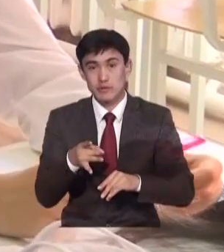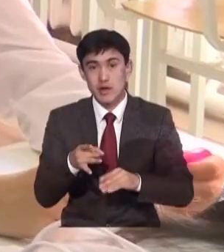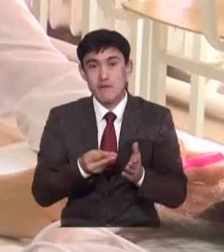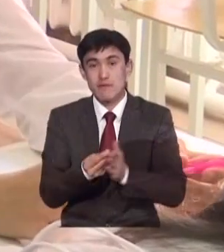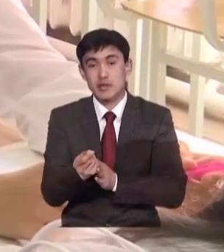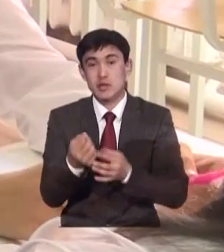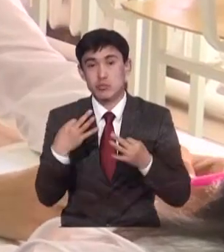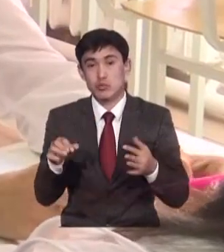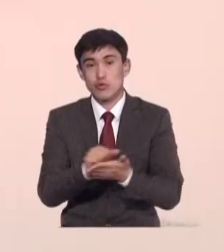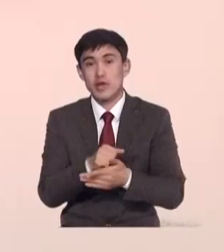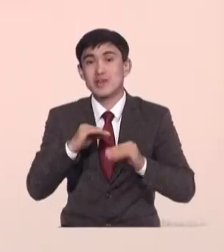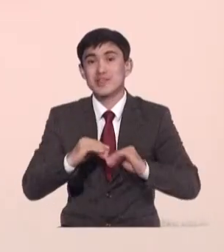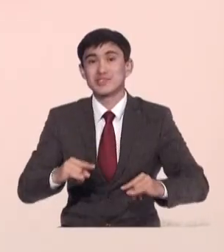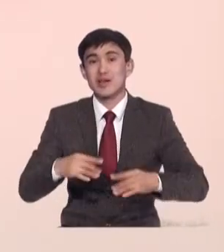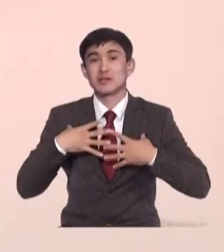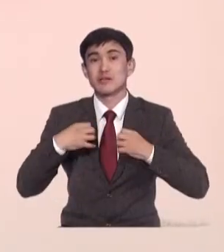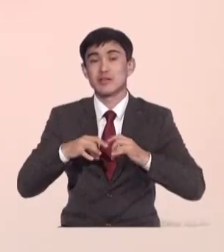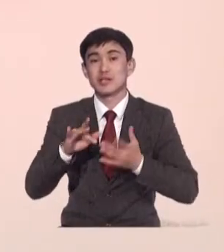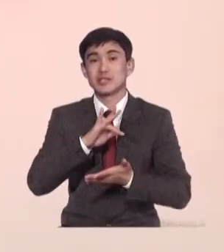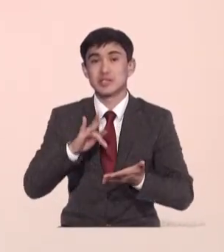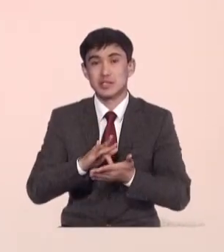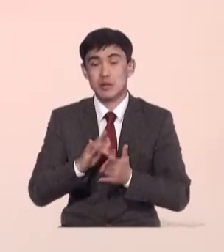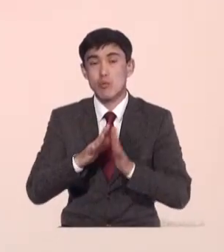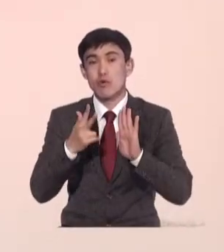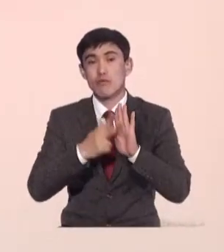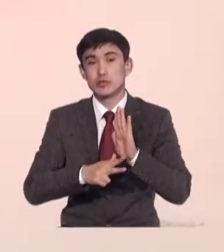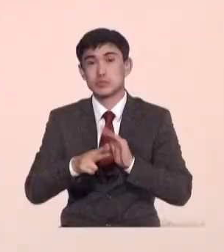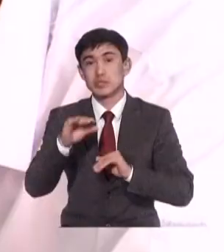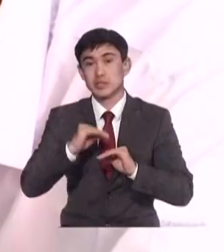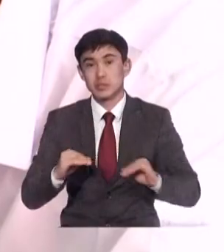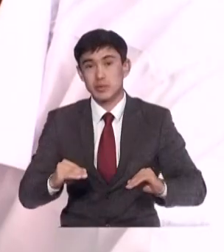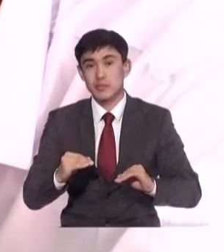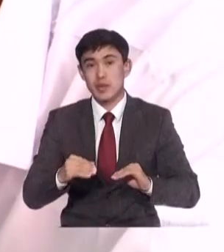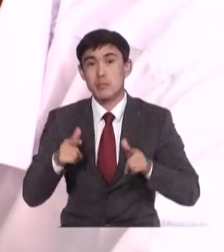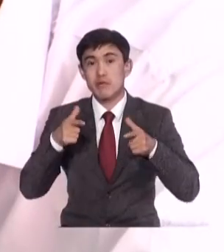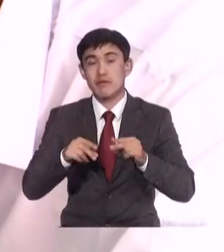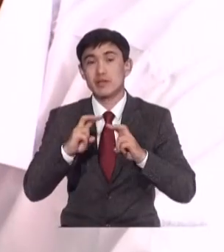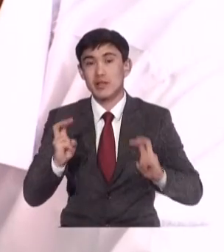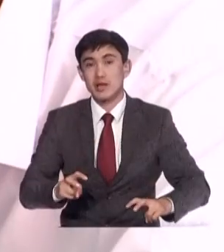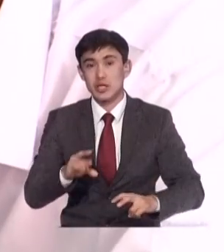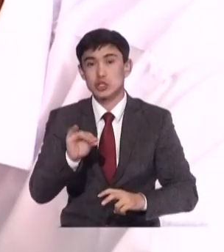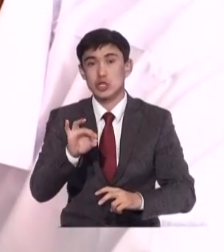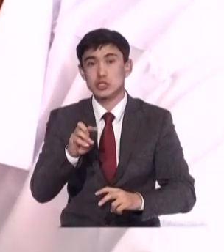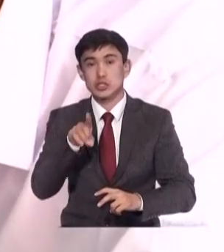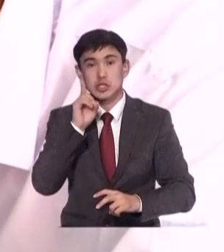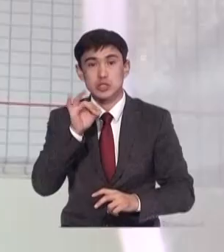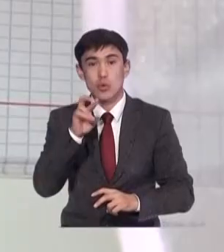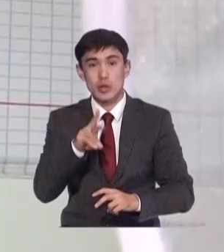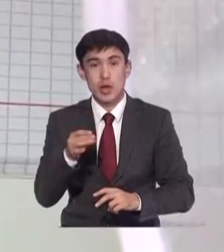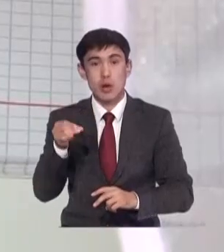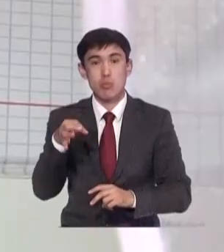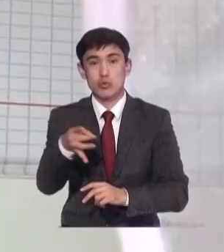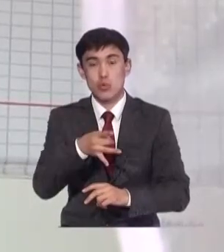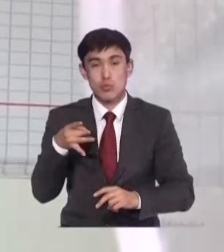регионов выделены путевки в детские оздоровительные центры. Более 80 ребят пребывают в лагере Жасдаурен Акмолинской